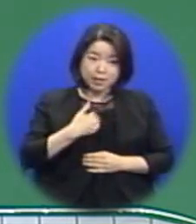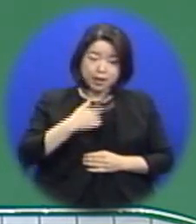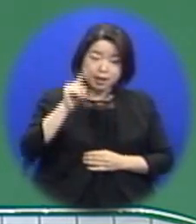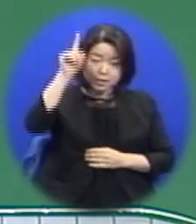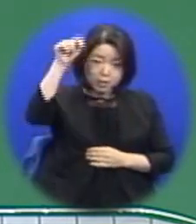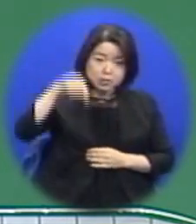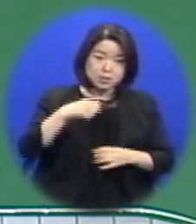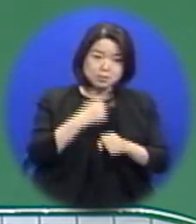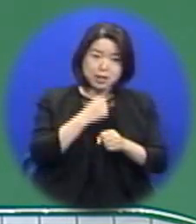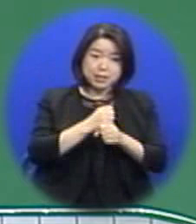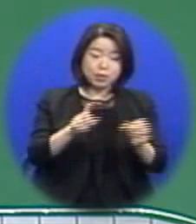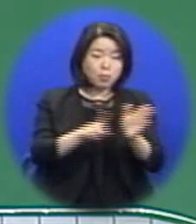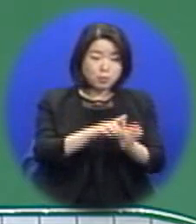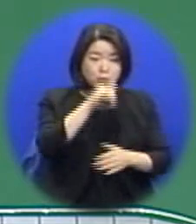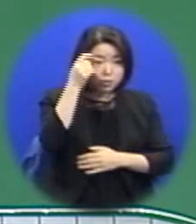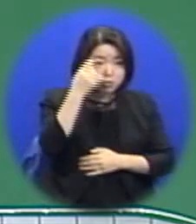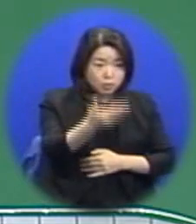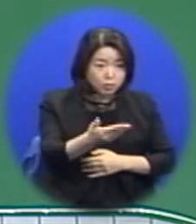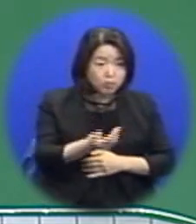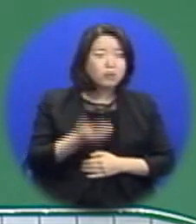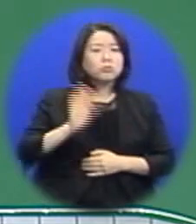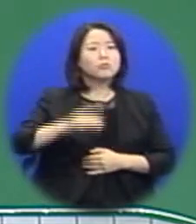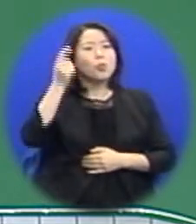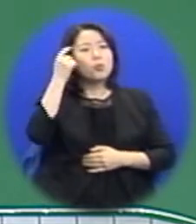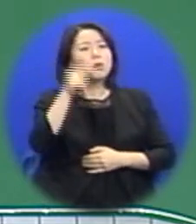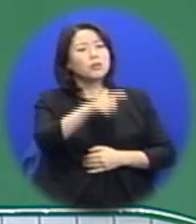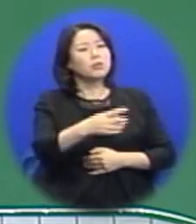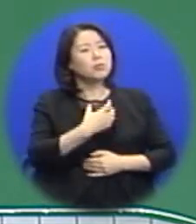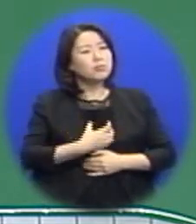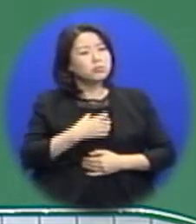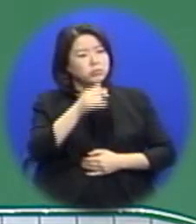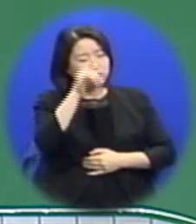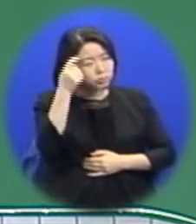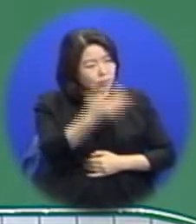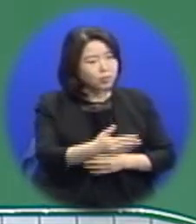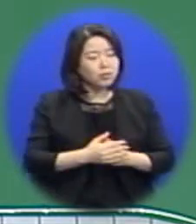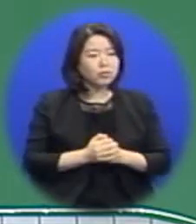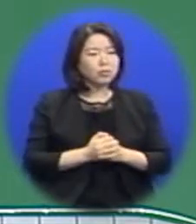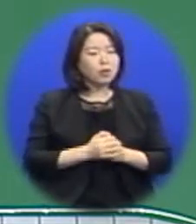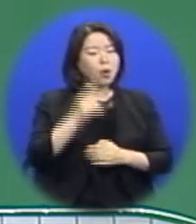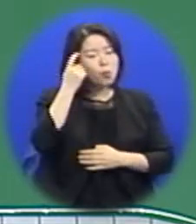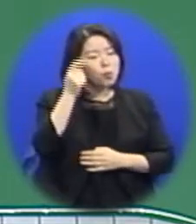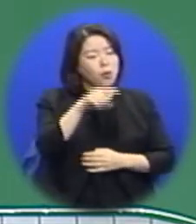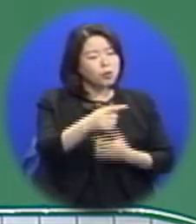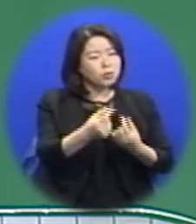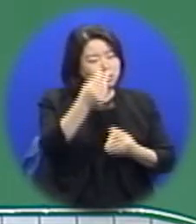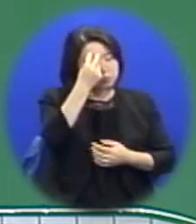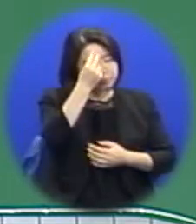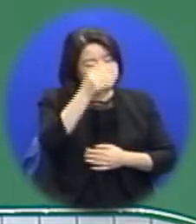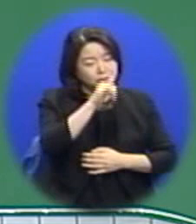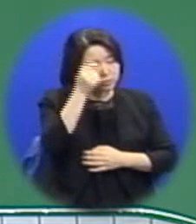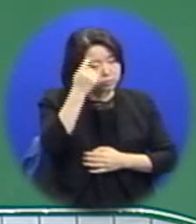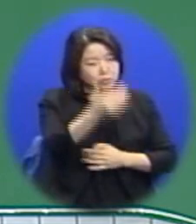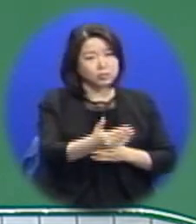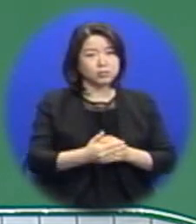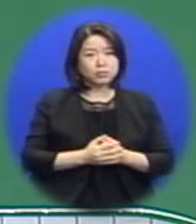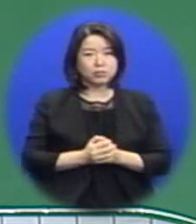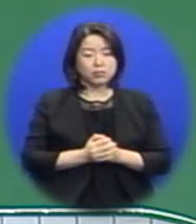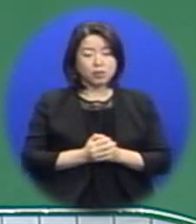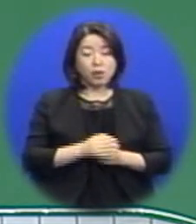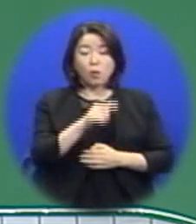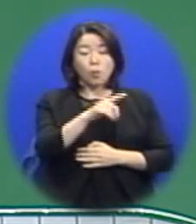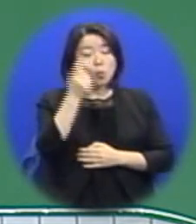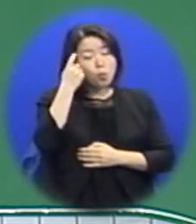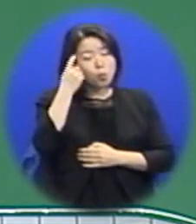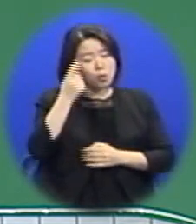너가 믿느냐? 그런데 왜 너는 염려하냐? 너는 왜 그렇게 걱정하냐? 너는 왜 그렇게